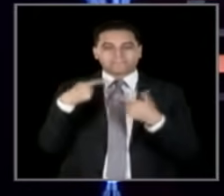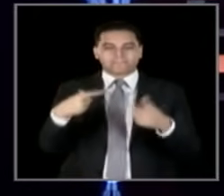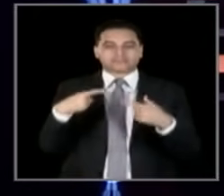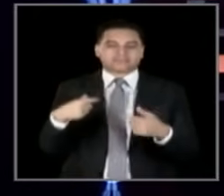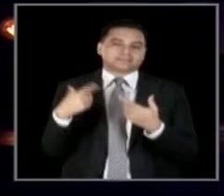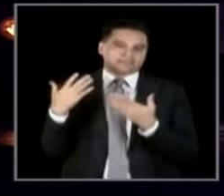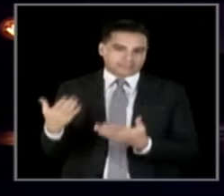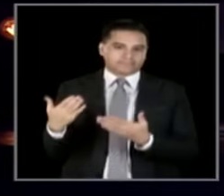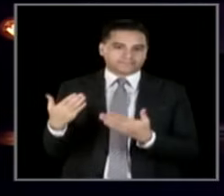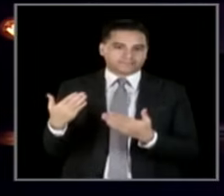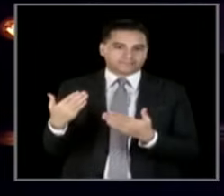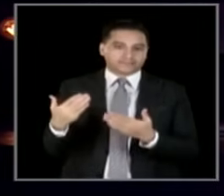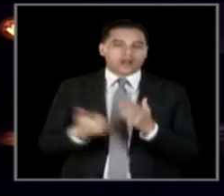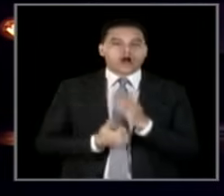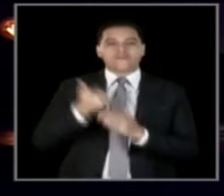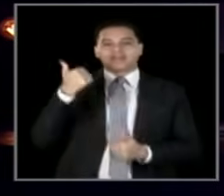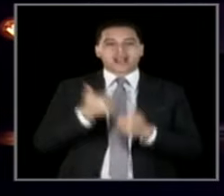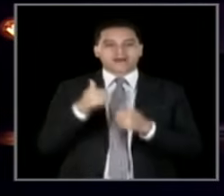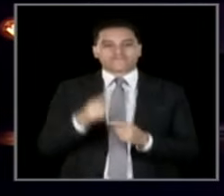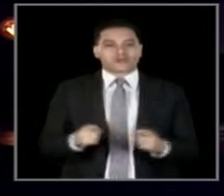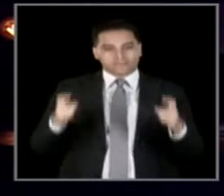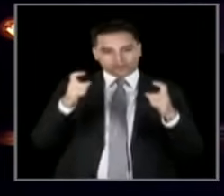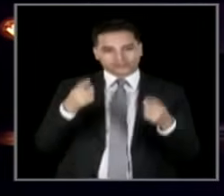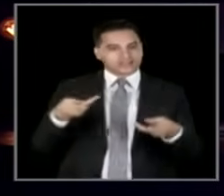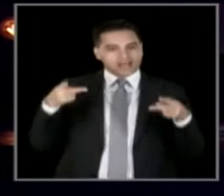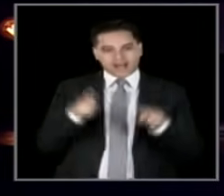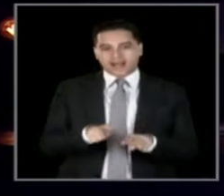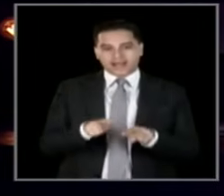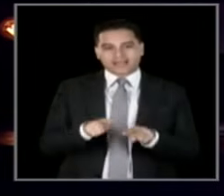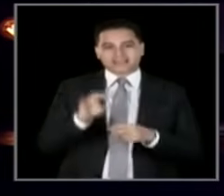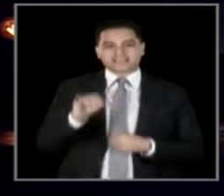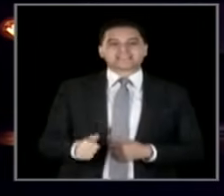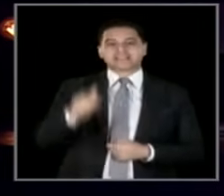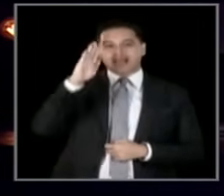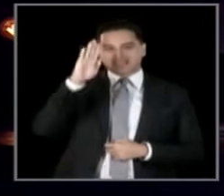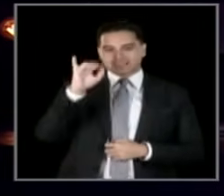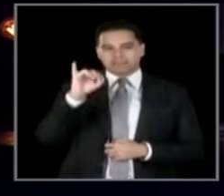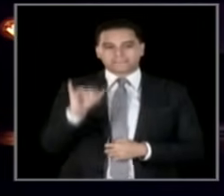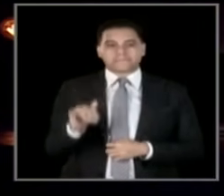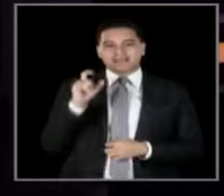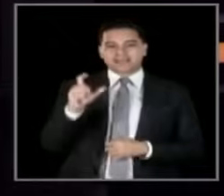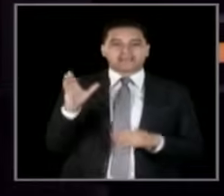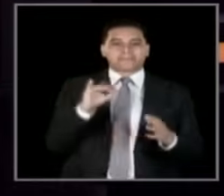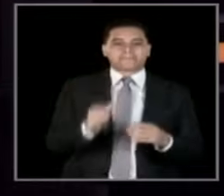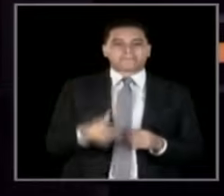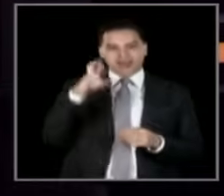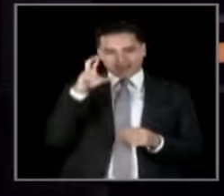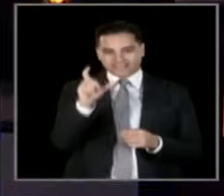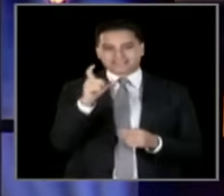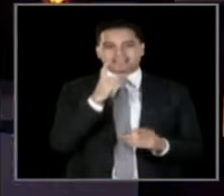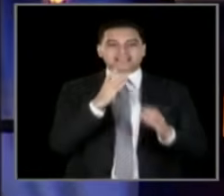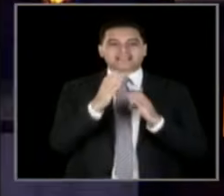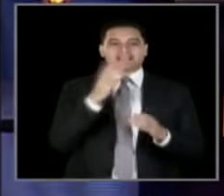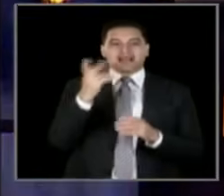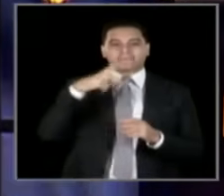مصر الجديدة. أفضل لاعب في ماتش النهاردة ياسمين مازن ب80 نقطة.